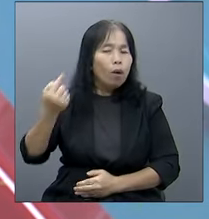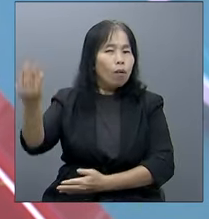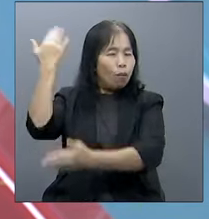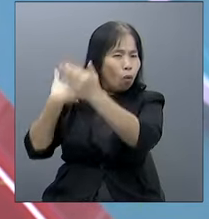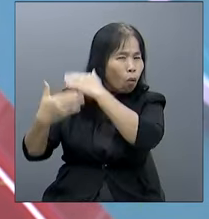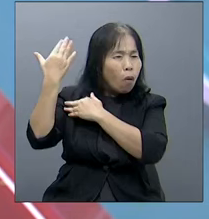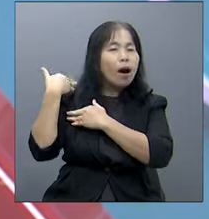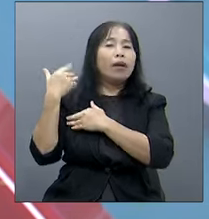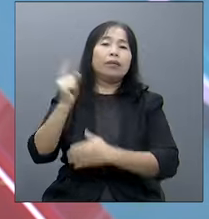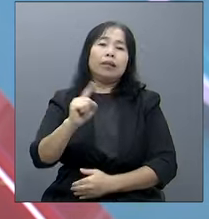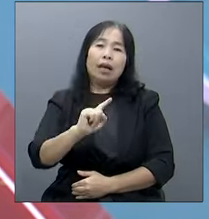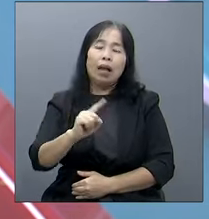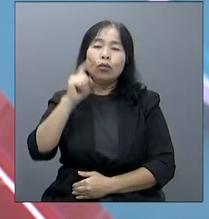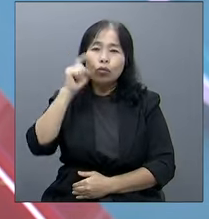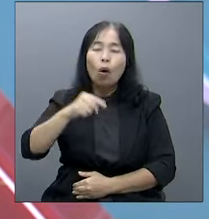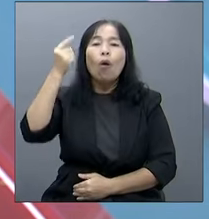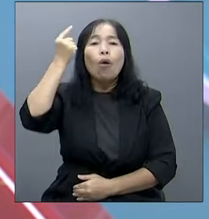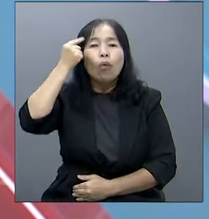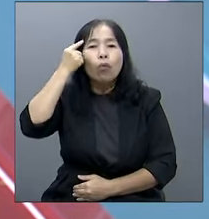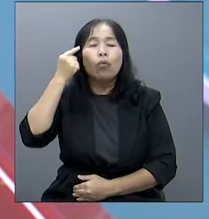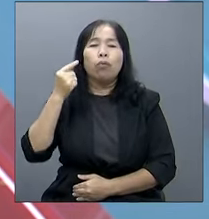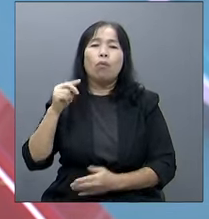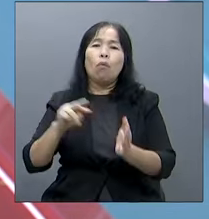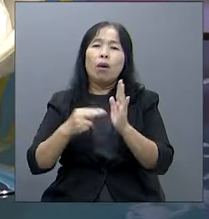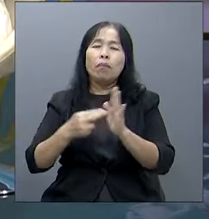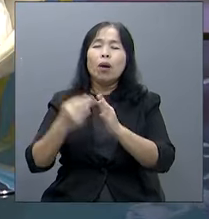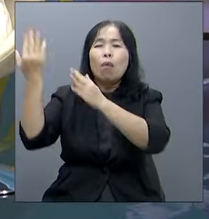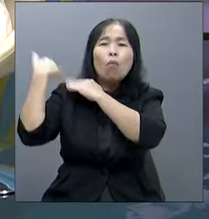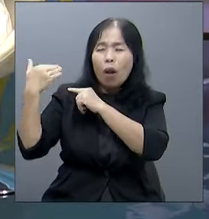ต้องปฝง้กัรุ่ให